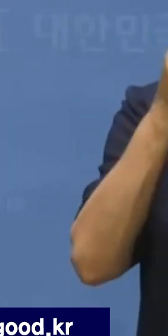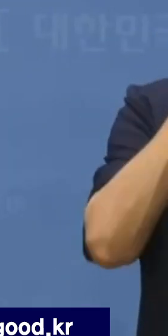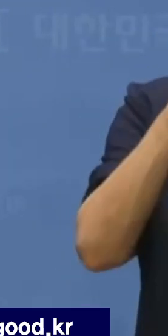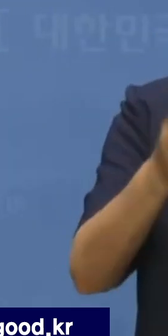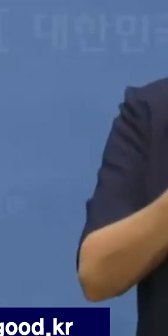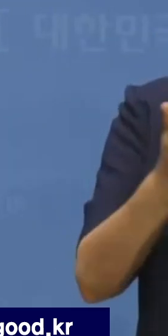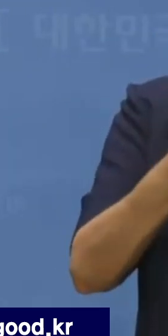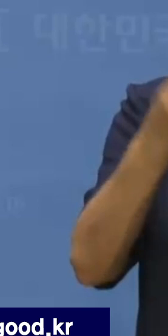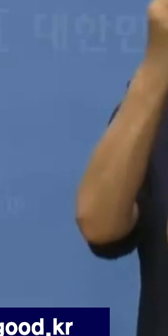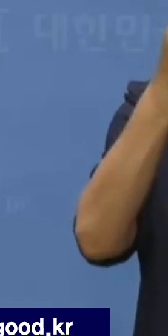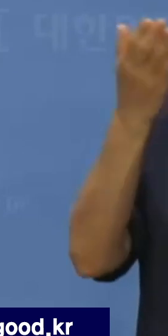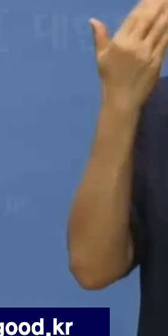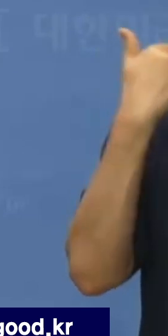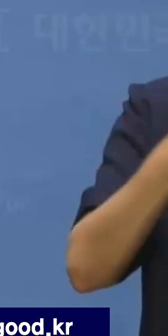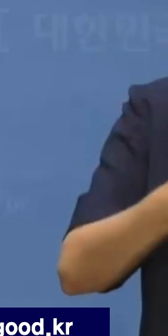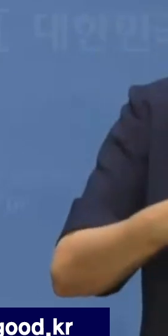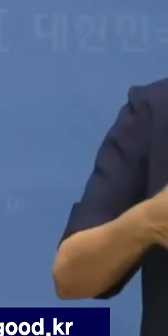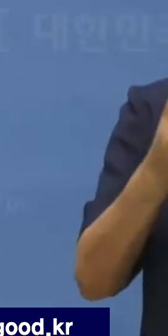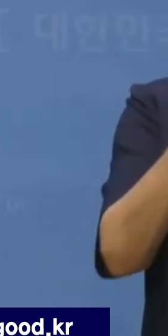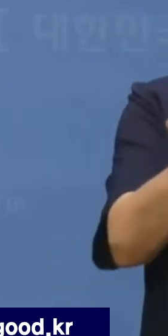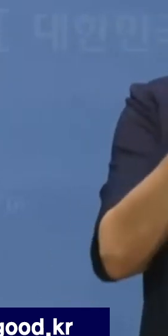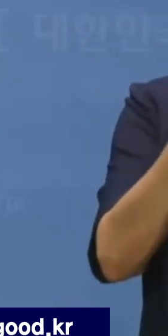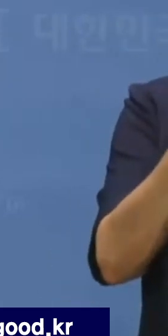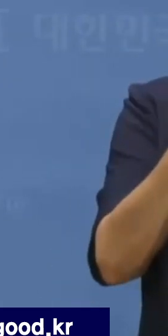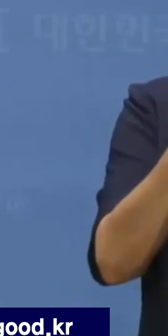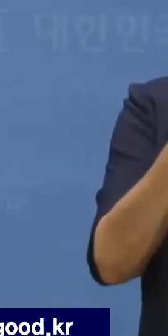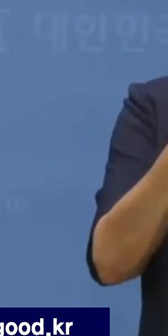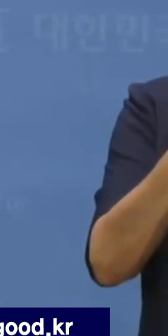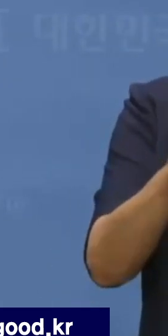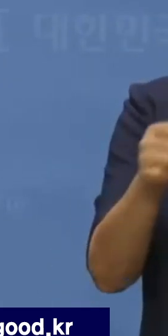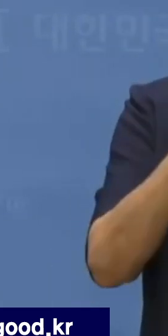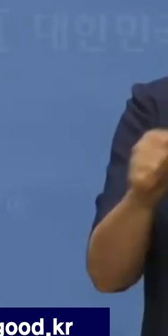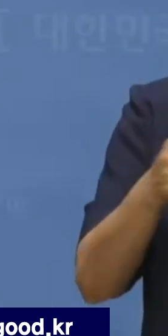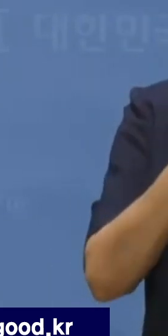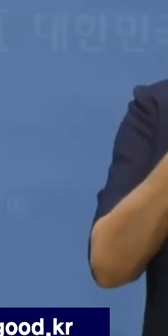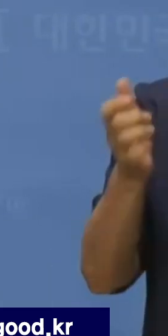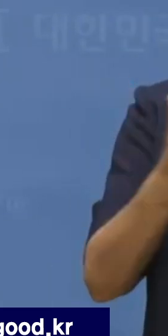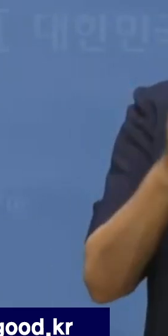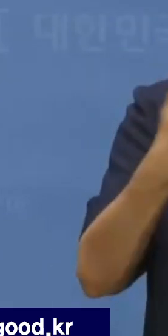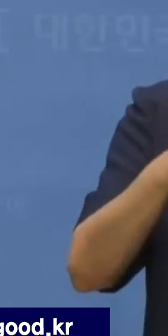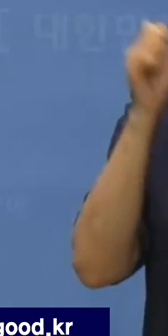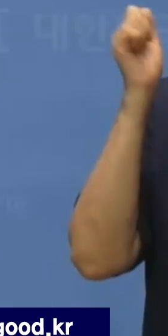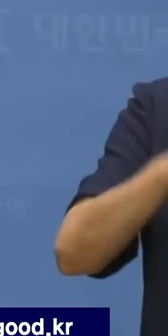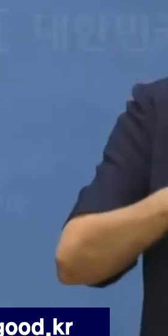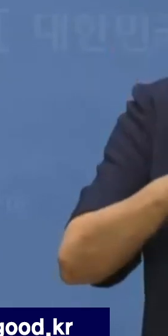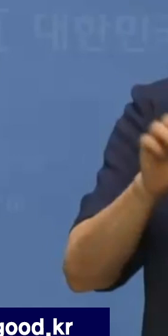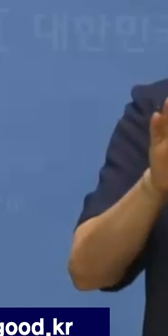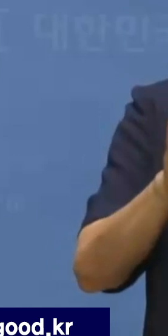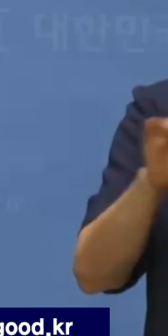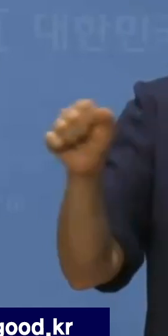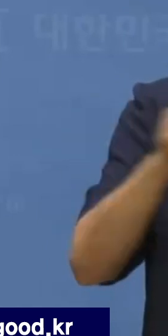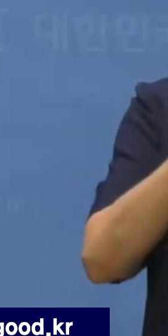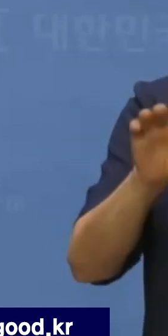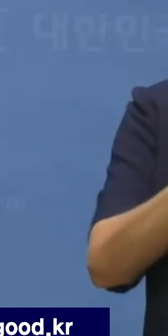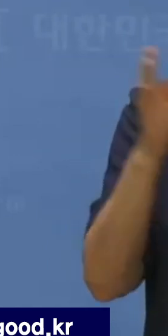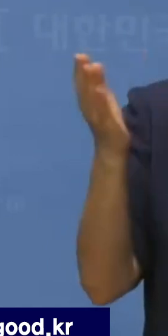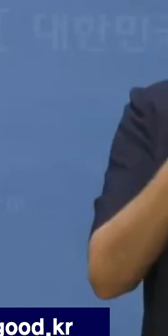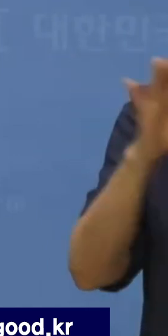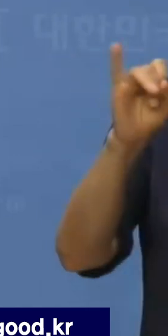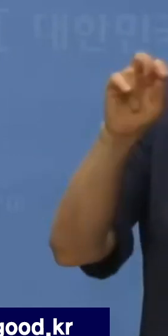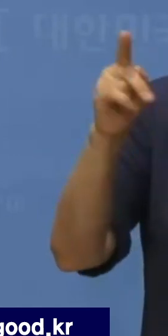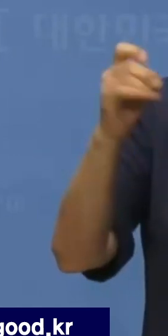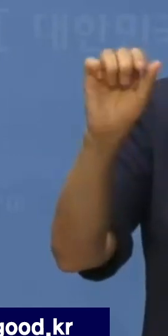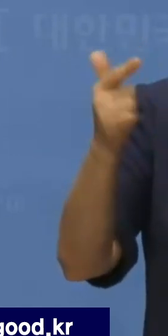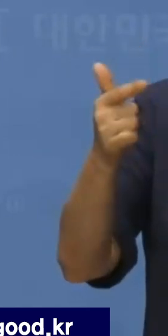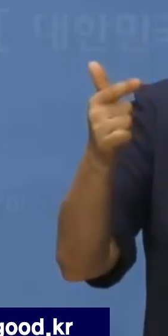하나고는 장난감 총으로 위협하거나 뒤통수를 때린 행위에도 학폭위를 열어놓고 유독